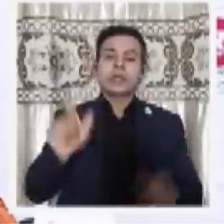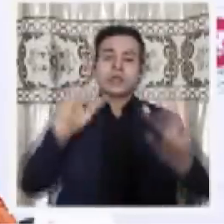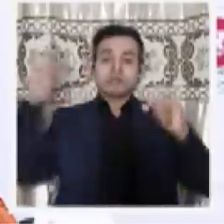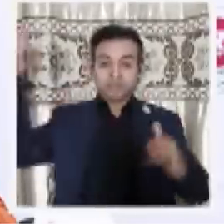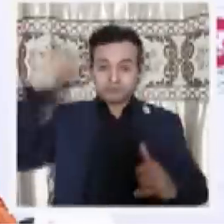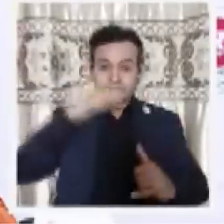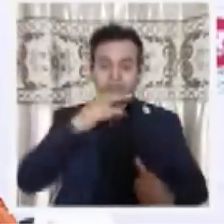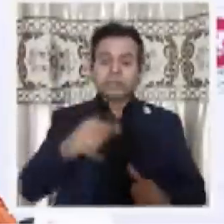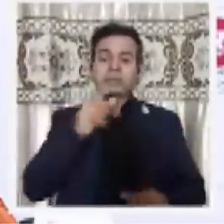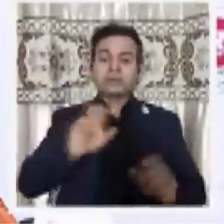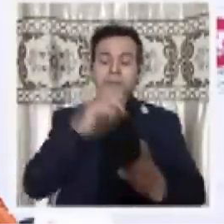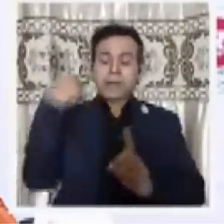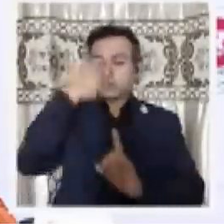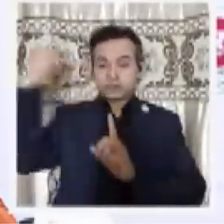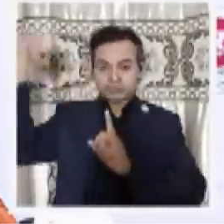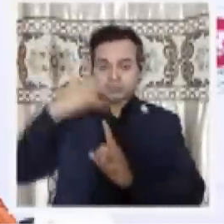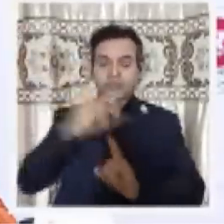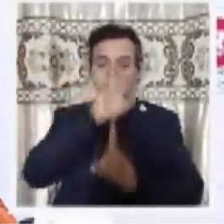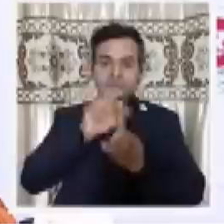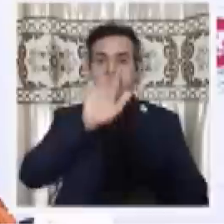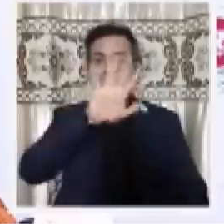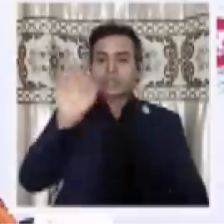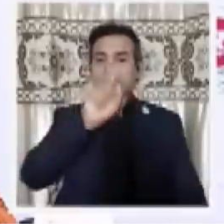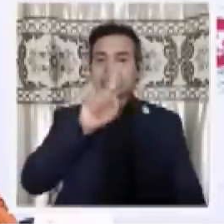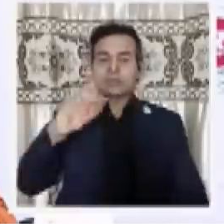সেবা দিয়ে যাচ্ছেন 4,217 জন চিকিৎসক।